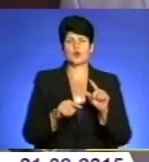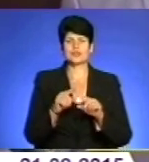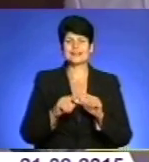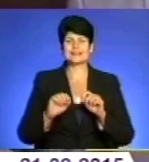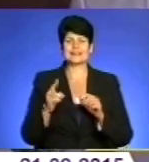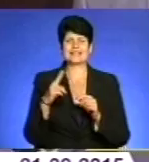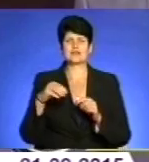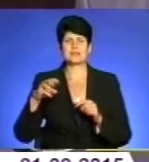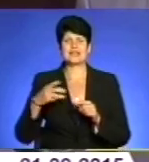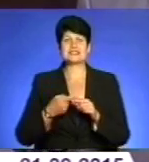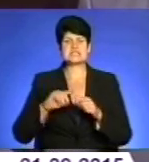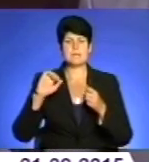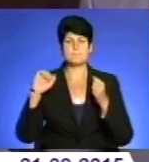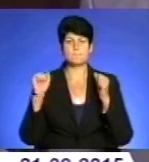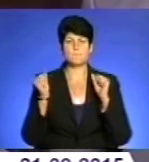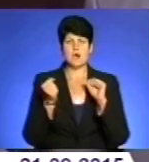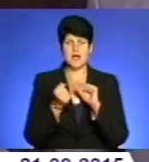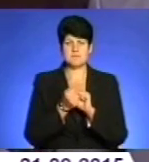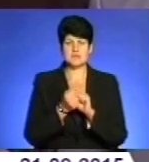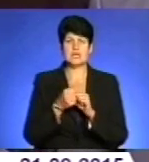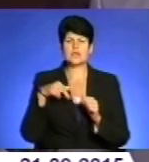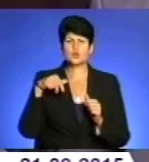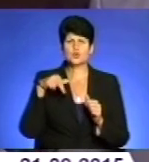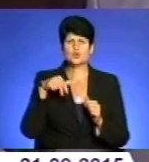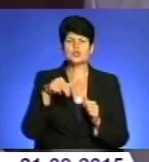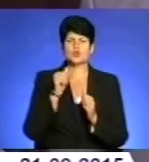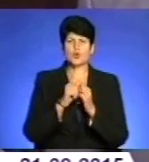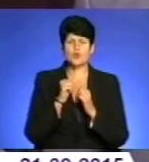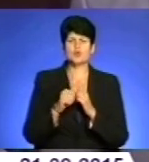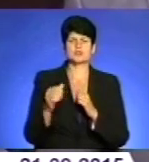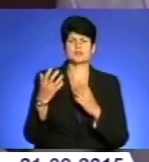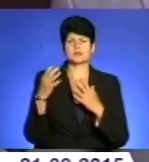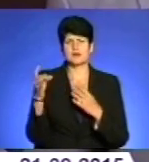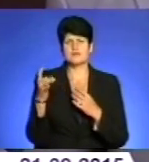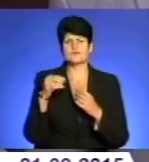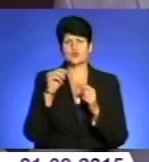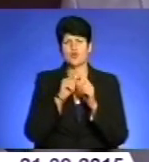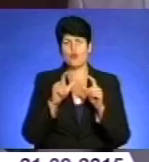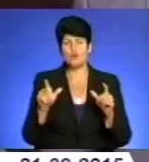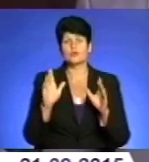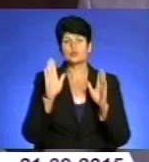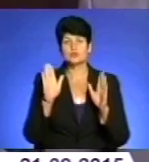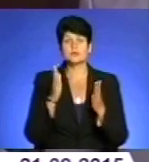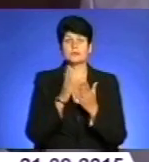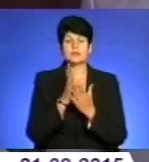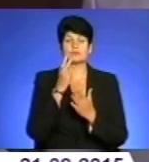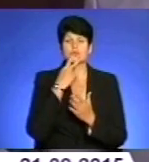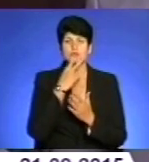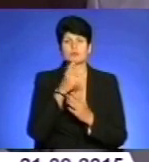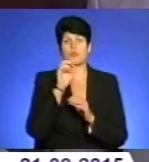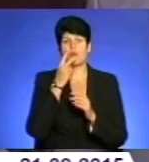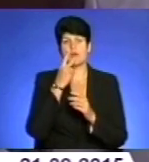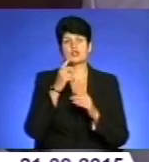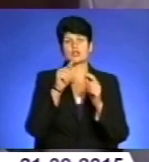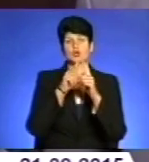це є пам'ять. І йдучи кожного разу до школи, ви маєте можливість побачити цю меморіальну